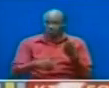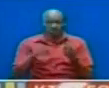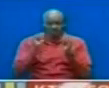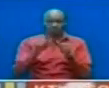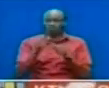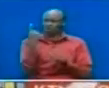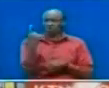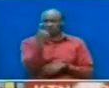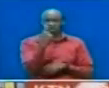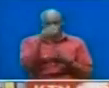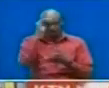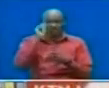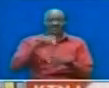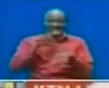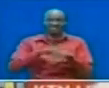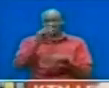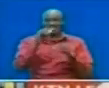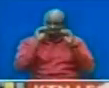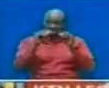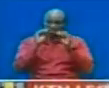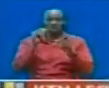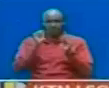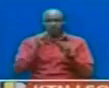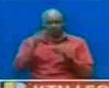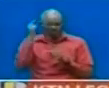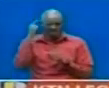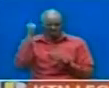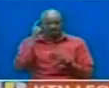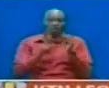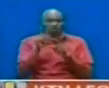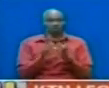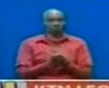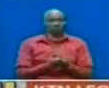kila mwanafunzi amepokea mafunzo haya kwa minajili ya kuchemsha bongo lake.